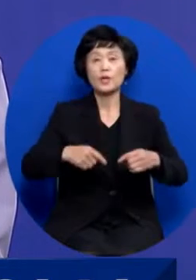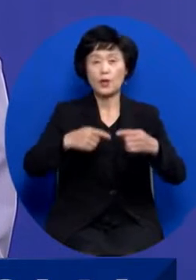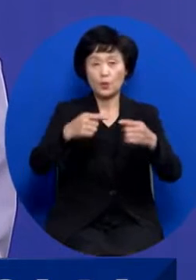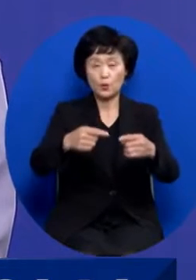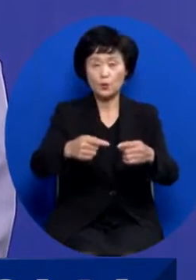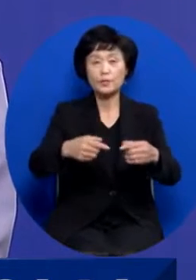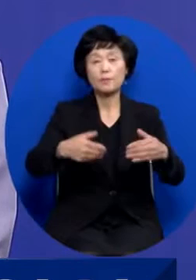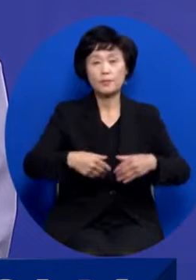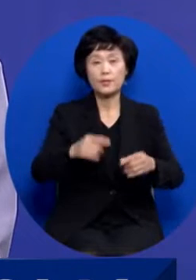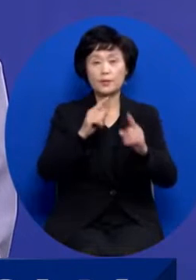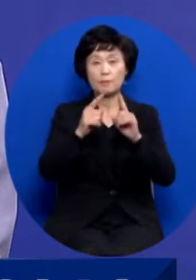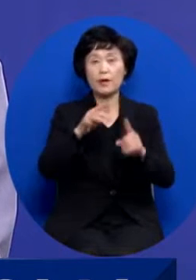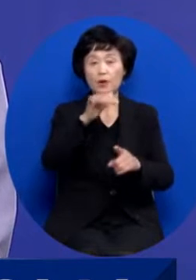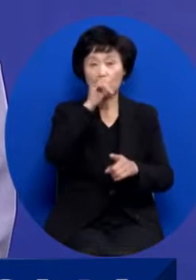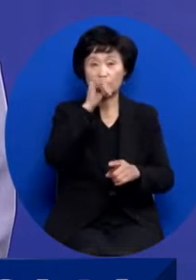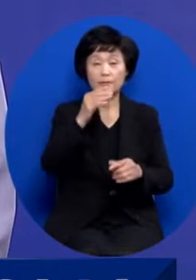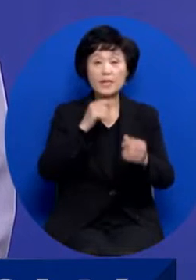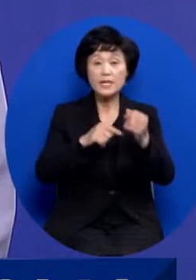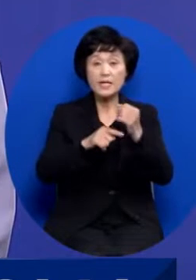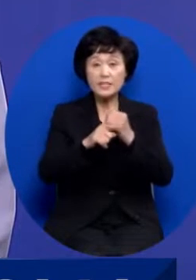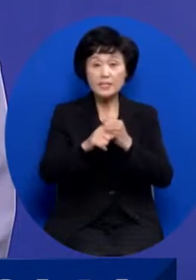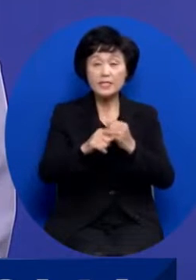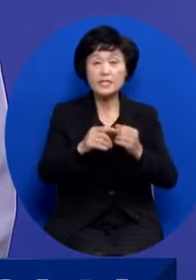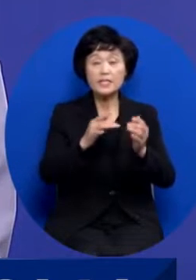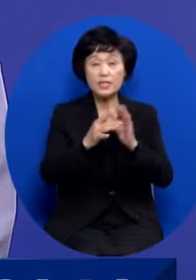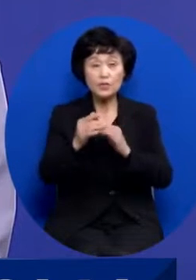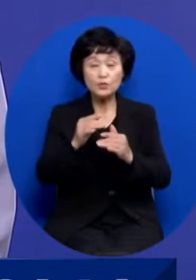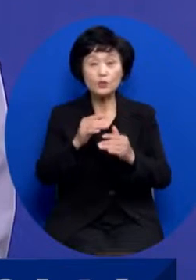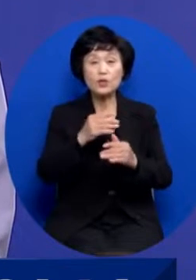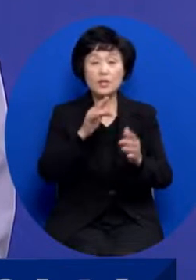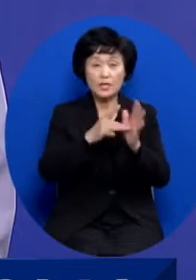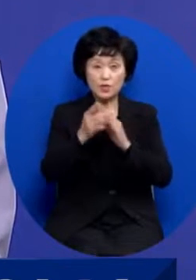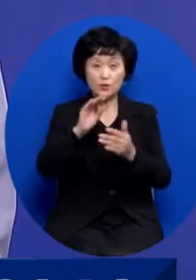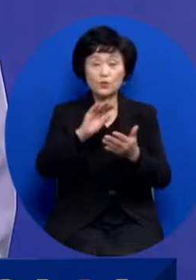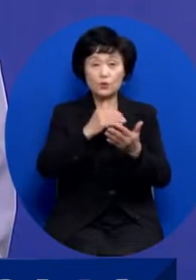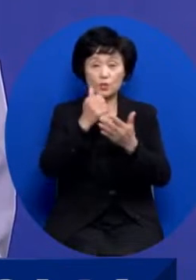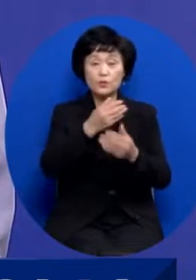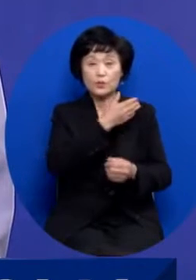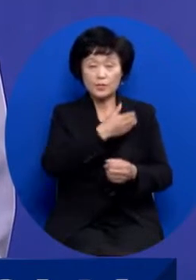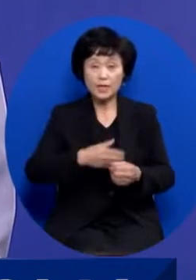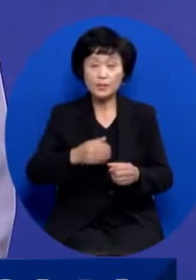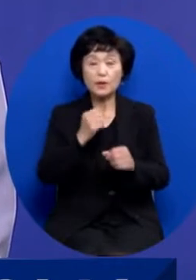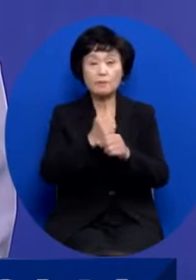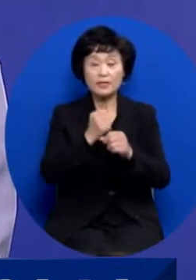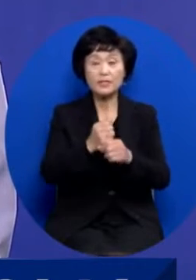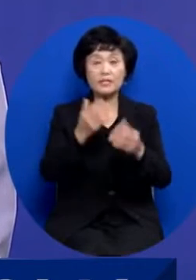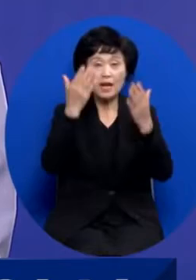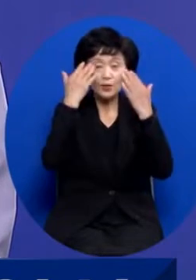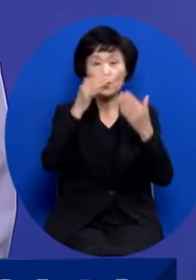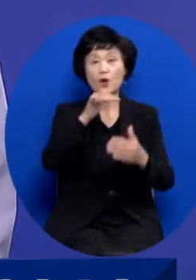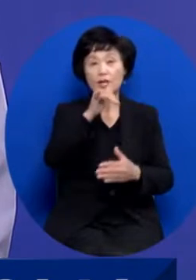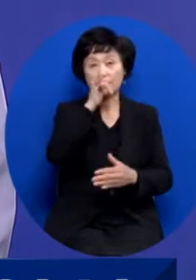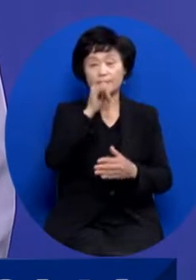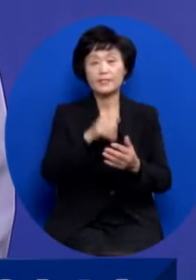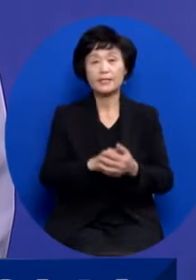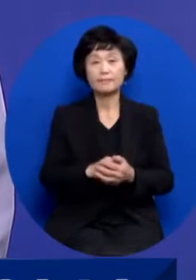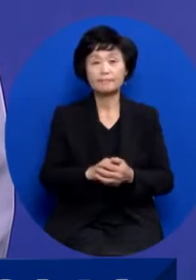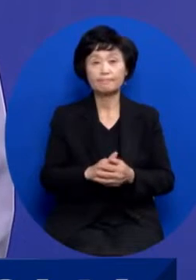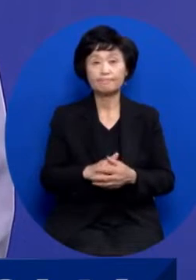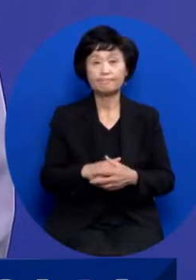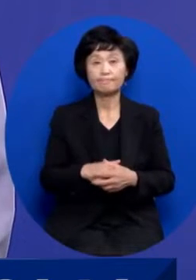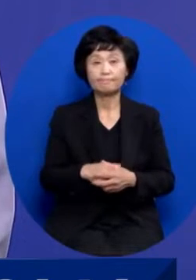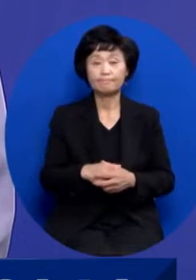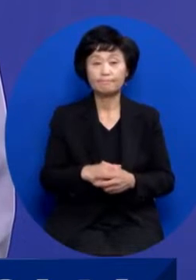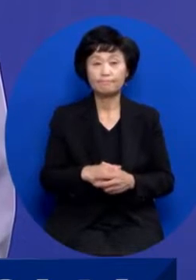진리에 기초한 교육 방식으로 다음 세대를 예수 그리스도의 제자로 세우는 기독학교가 있어 관심을 모으고 있는데요. 김인희 기자가